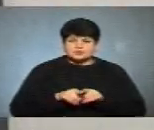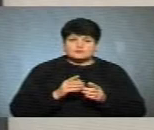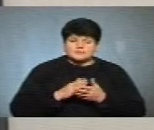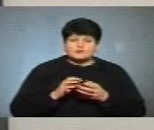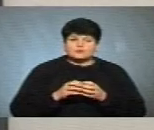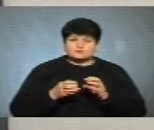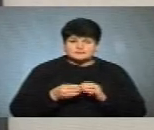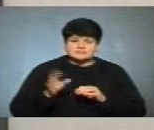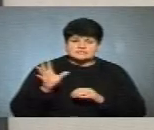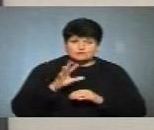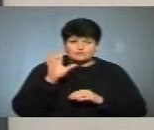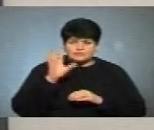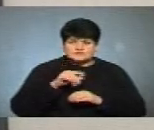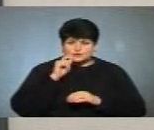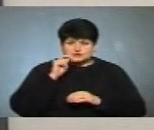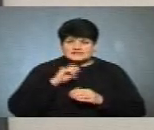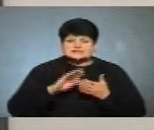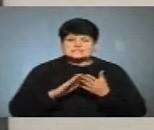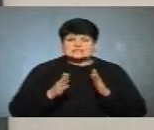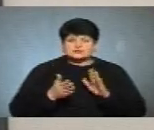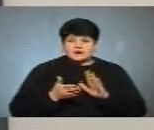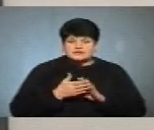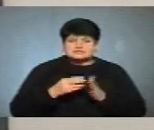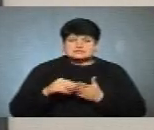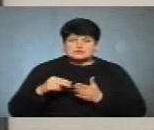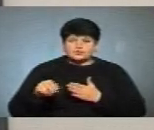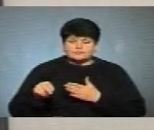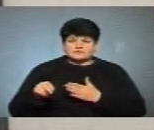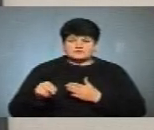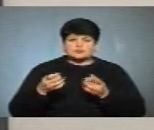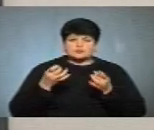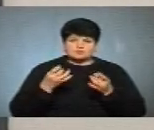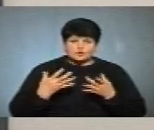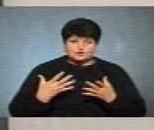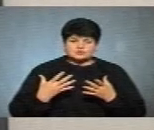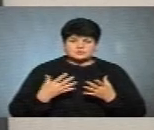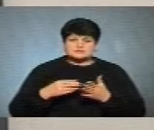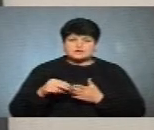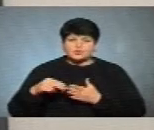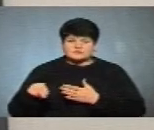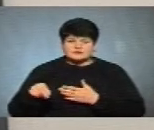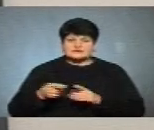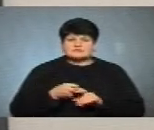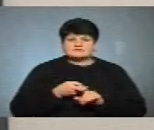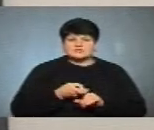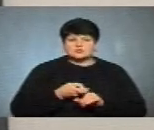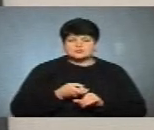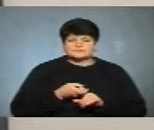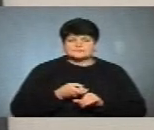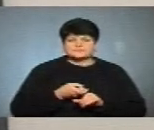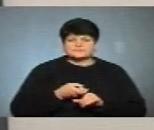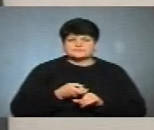проблему загалом по всій Україні із ситуацією з закупівлями, спрощеними закупівлями в зв'язку з